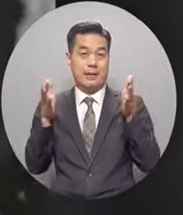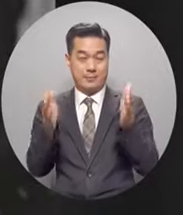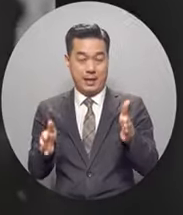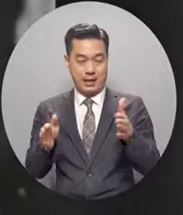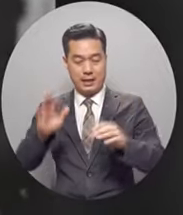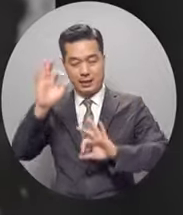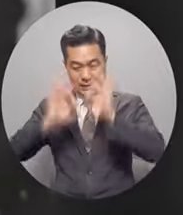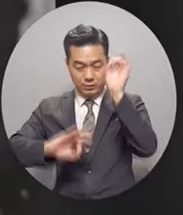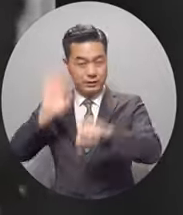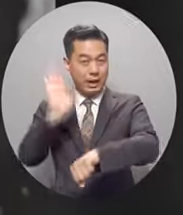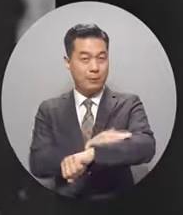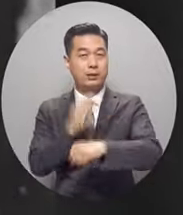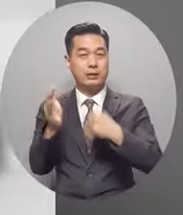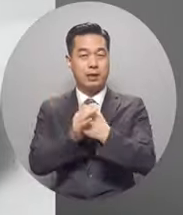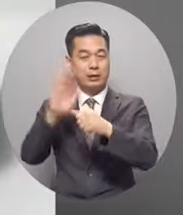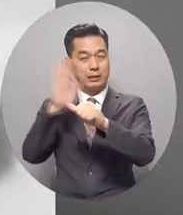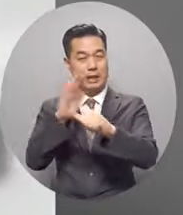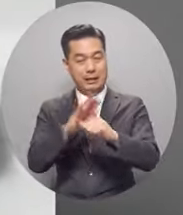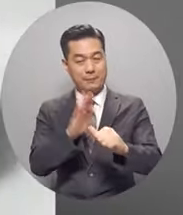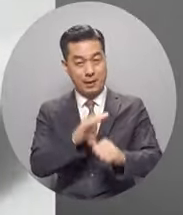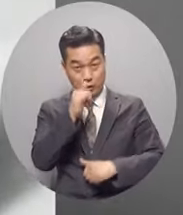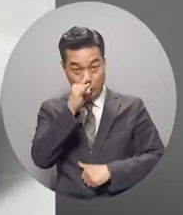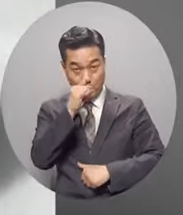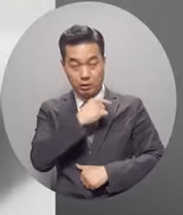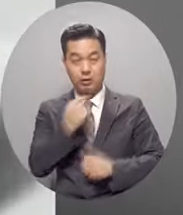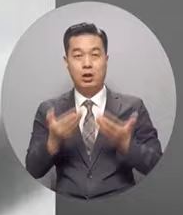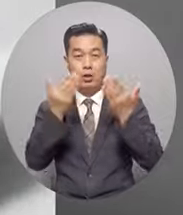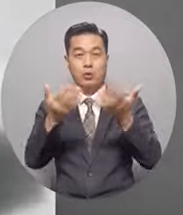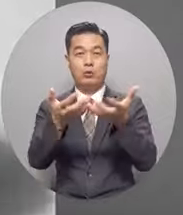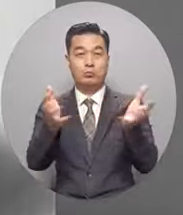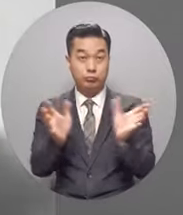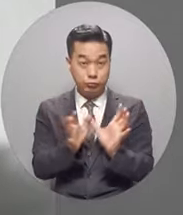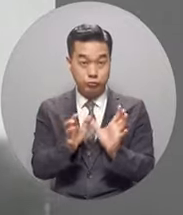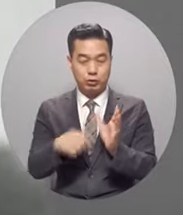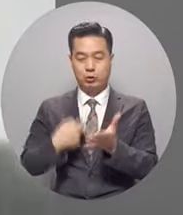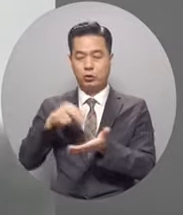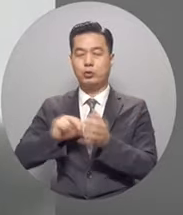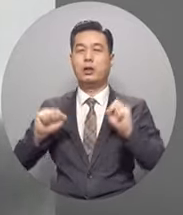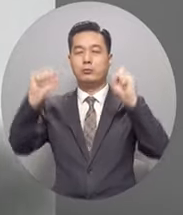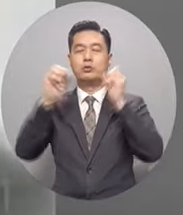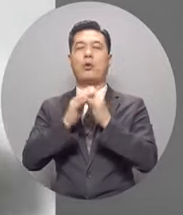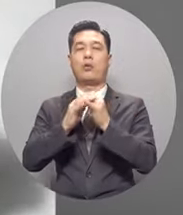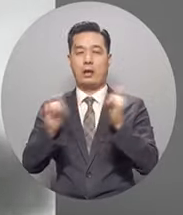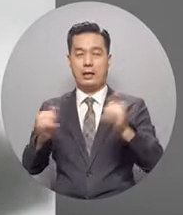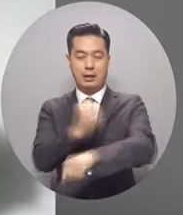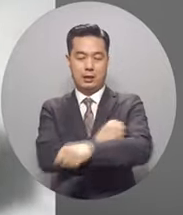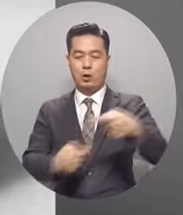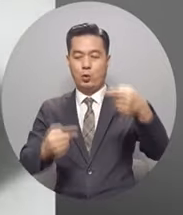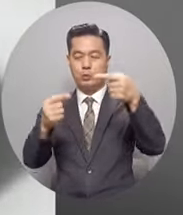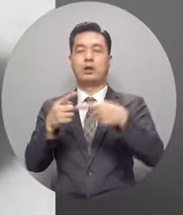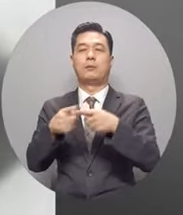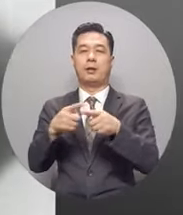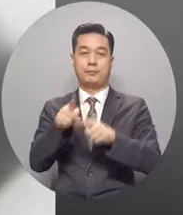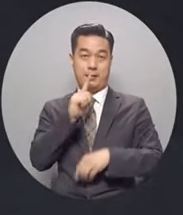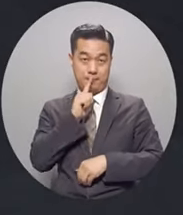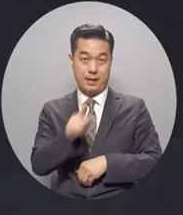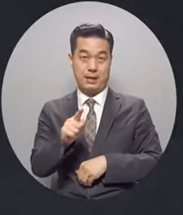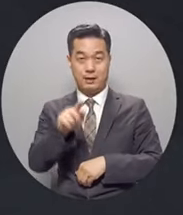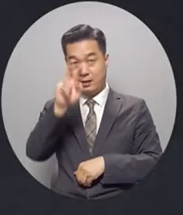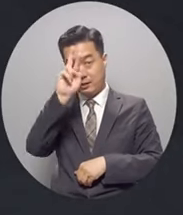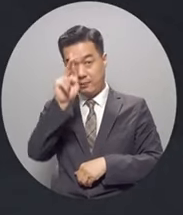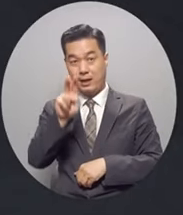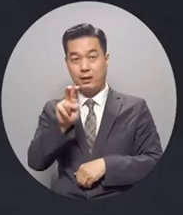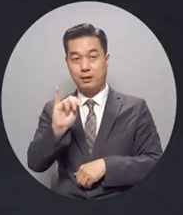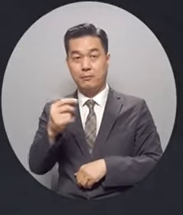대통령재임시절의부정행위로인해이전정부들로부터지속적으로제외되어왔습니다.해당 부처는그를대통령 으로서가아니라독립운동가로서의업적을기준으로평가했다고밝혔습니다 .당시